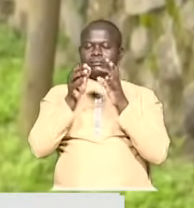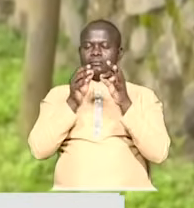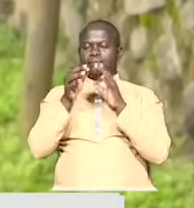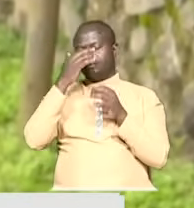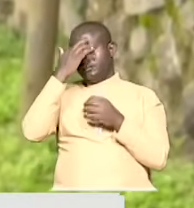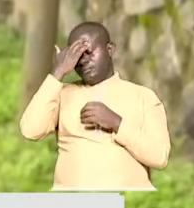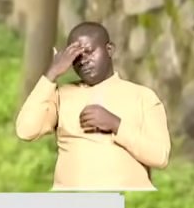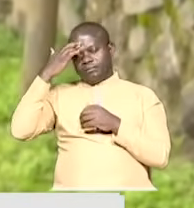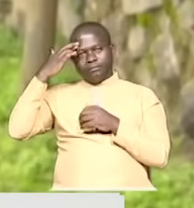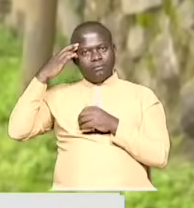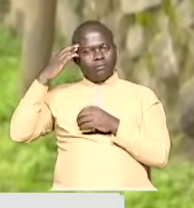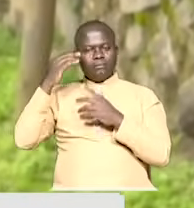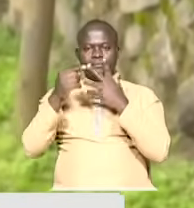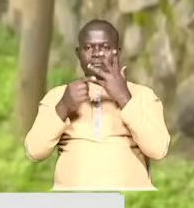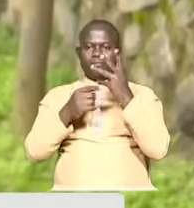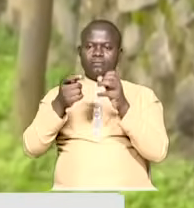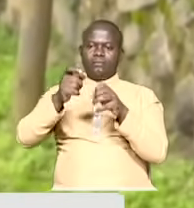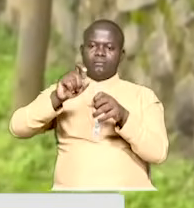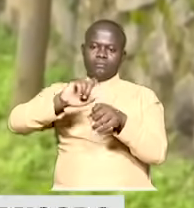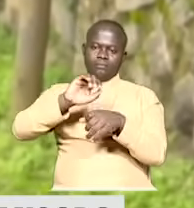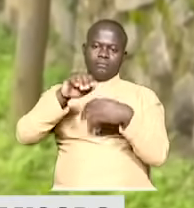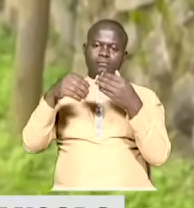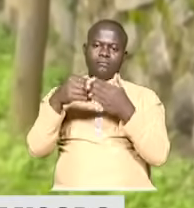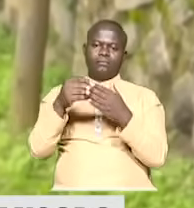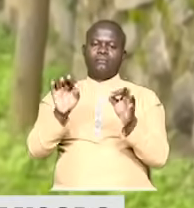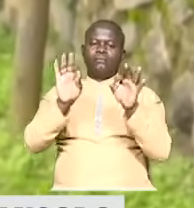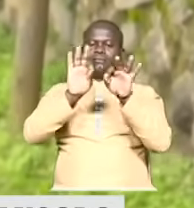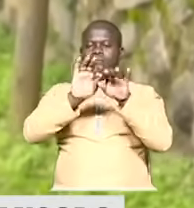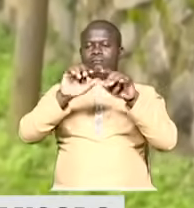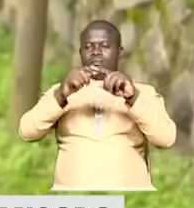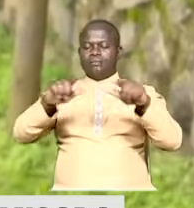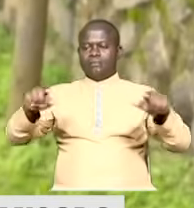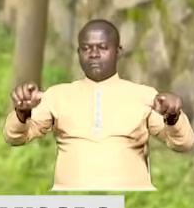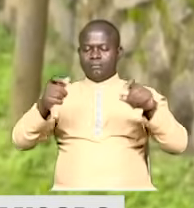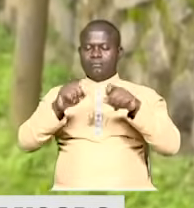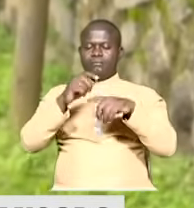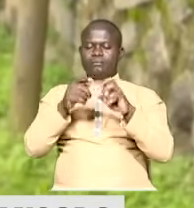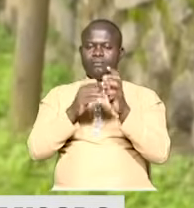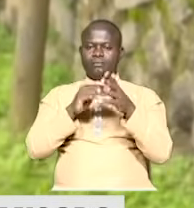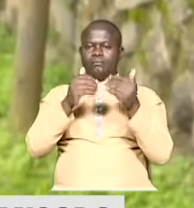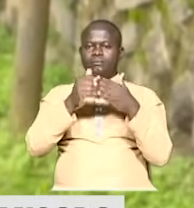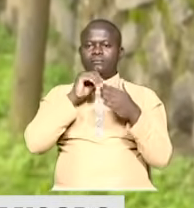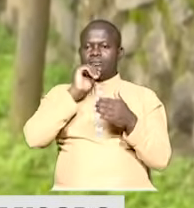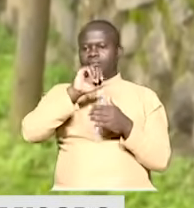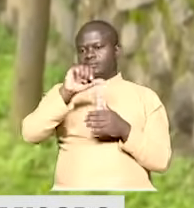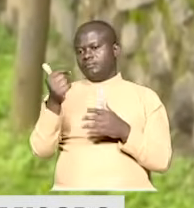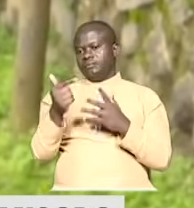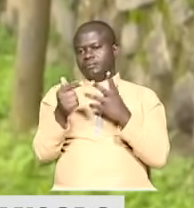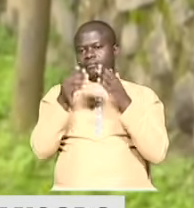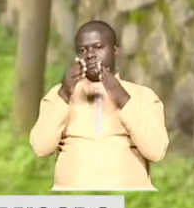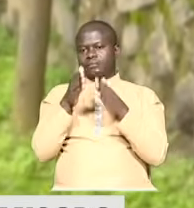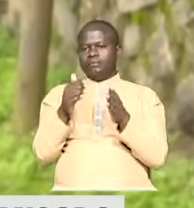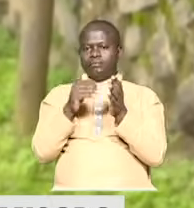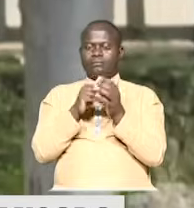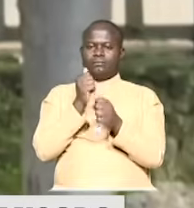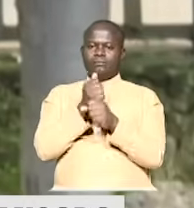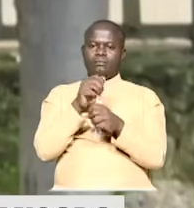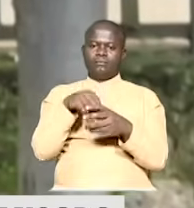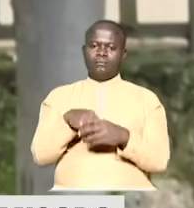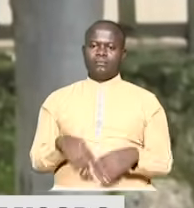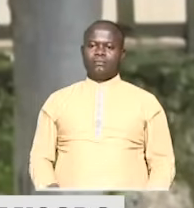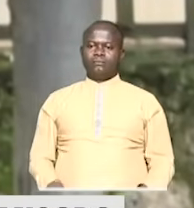impamvu ibintu byiyongereye, ubuciro, ibiciro by'ubutaka bwiyongereye, kandi nta kindi kintu umuntu yigeze yongera kubukorera.